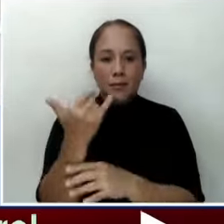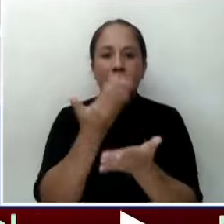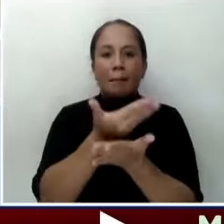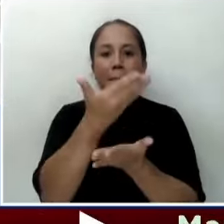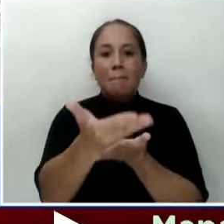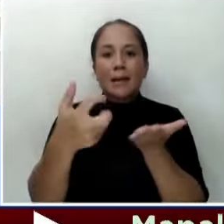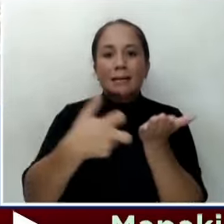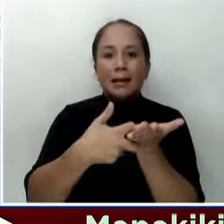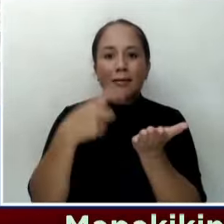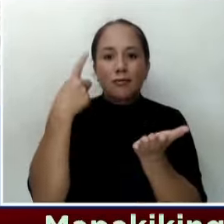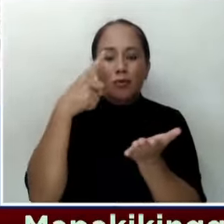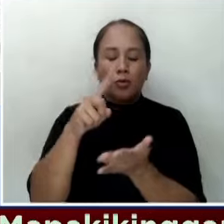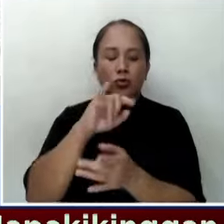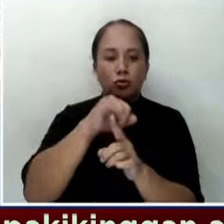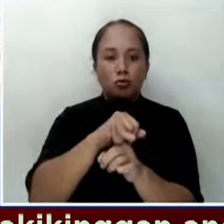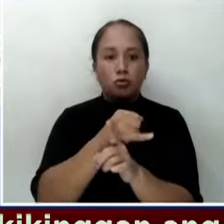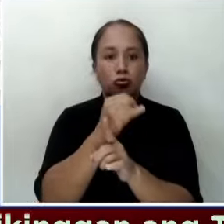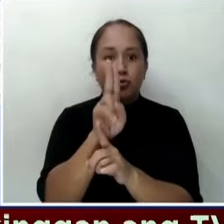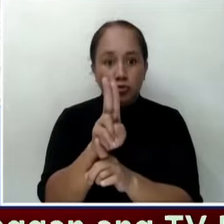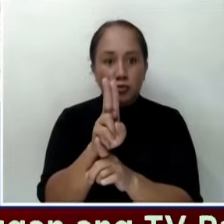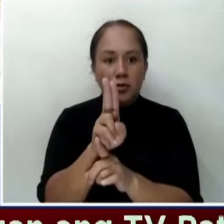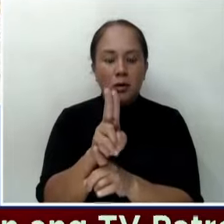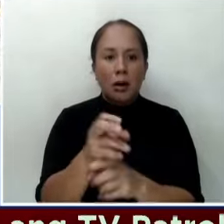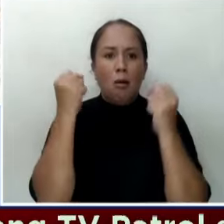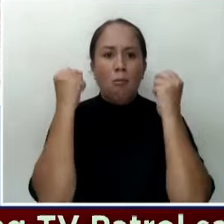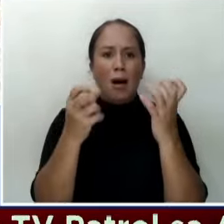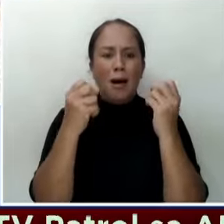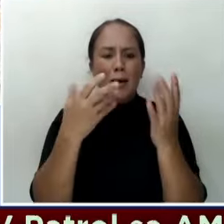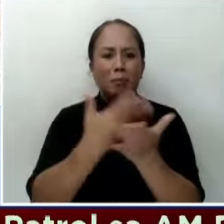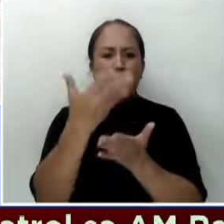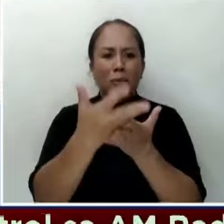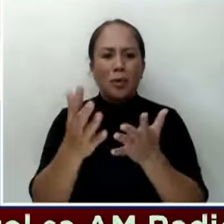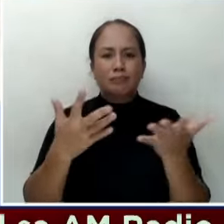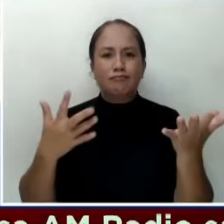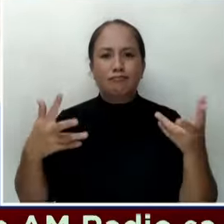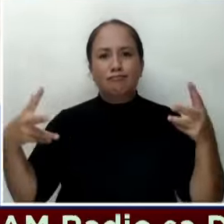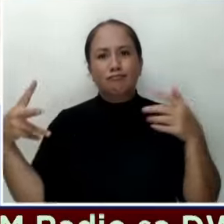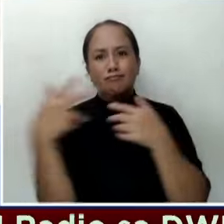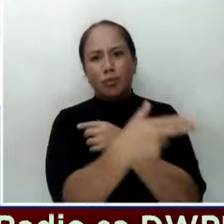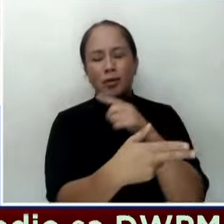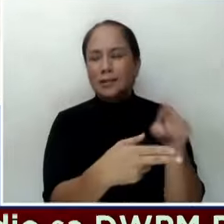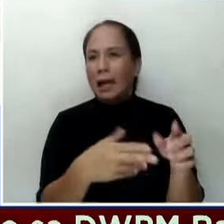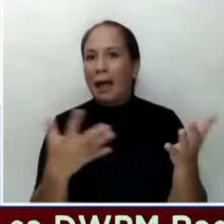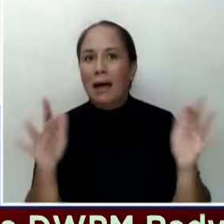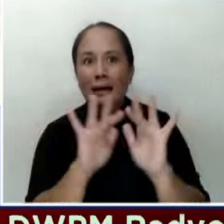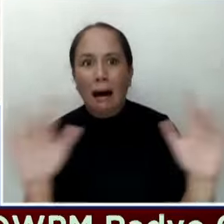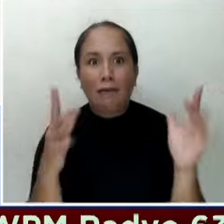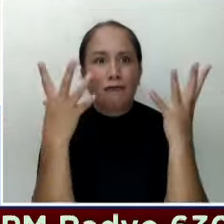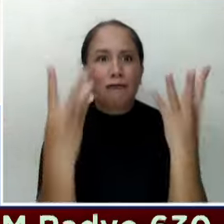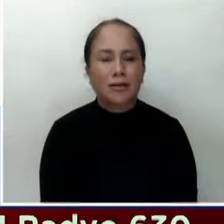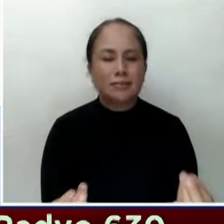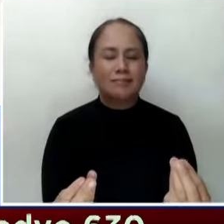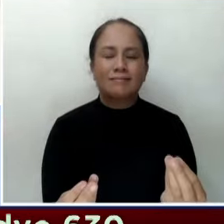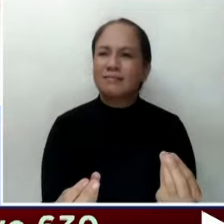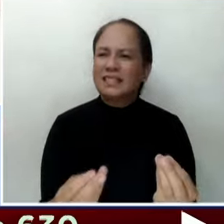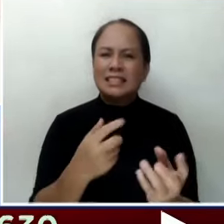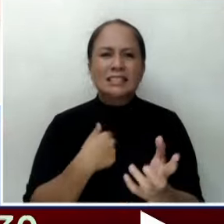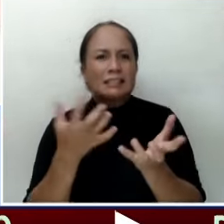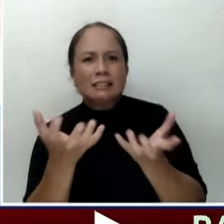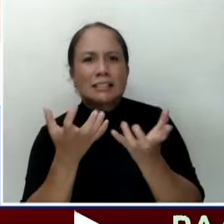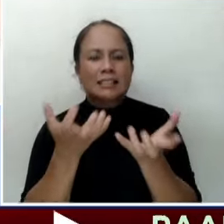Hunyo. Pero dahil sa dami ng bumili, inabot ng cut-off si Michelle at walang nabiling ticket. Sa tindi na kagusto na makanood